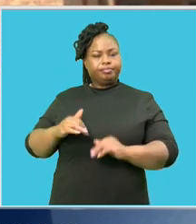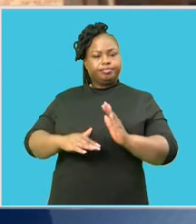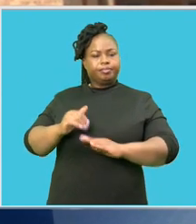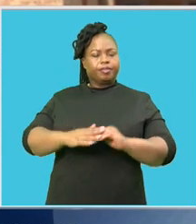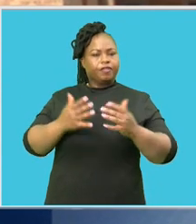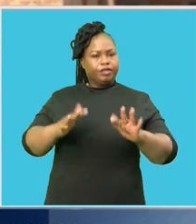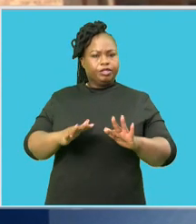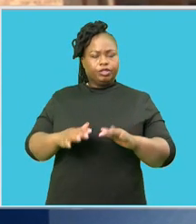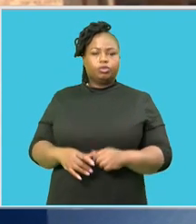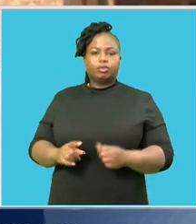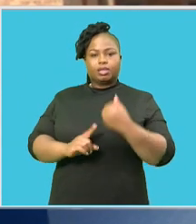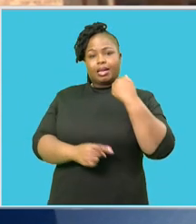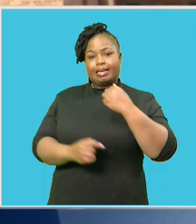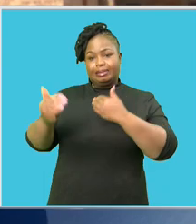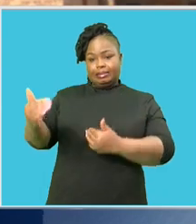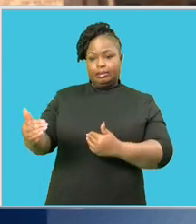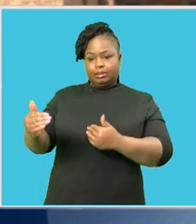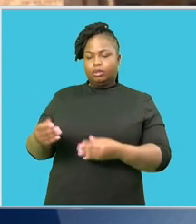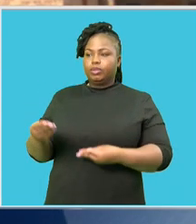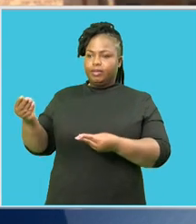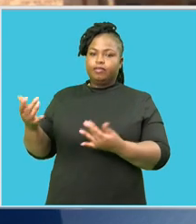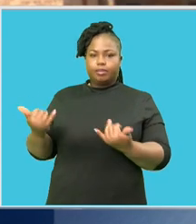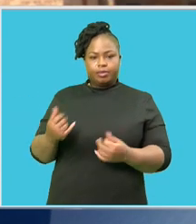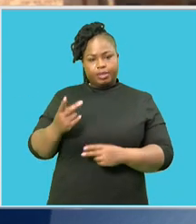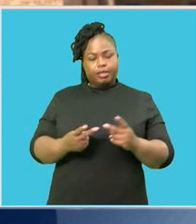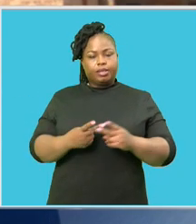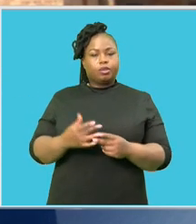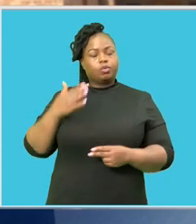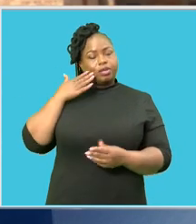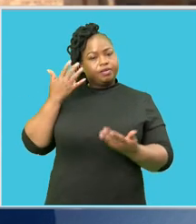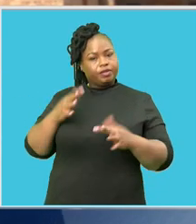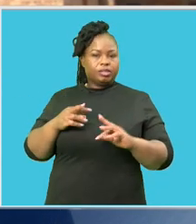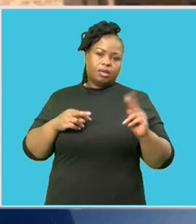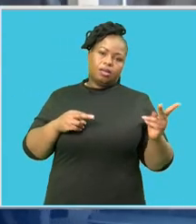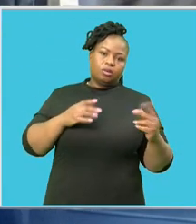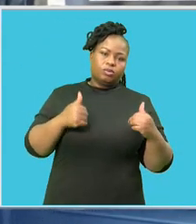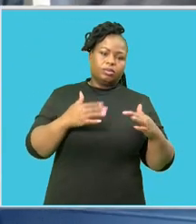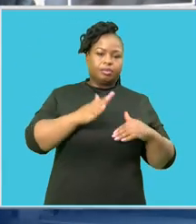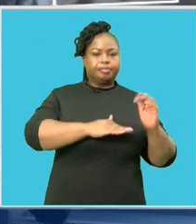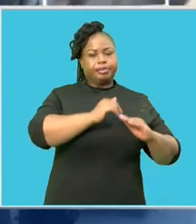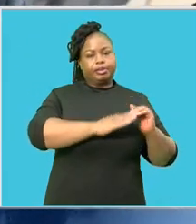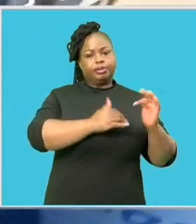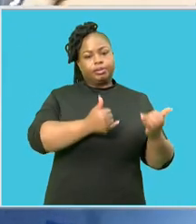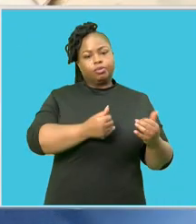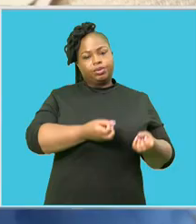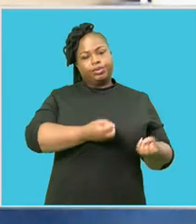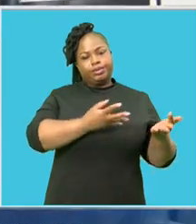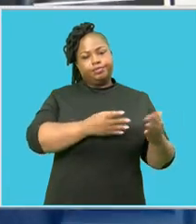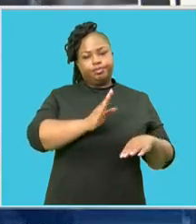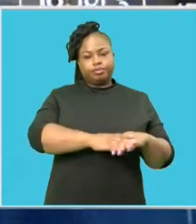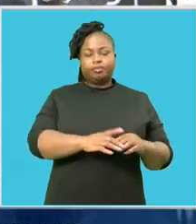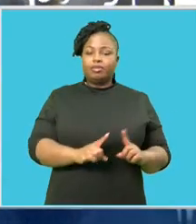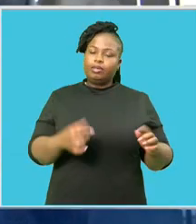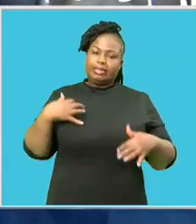la bekuyi ibatch yokugcina lebe siyikhipha, but sesiyobuya ke uma sesiqedile kulezi ezinye esisazoyiqala manje ukuyikhanda sizobanikeza. But